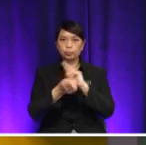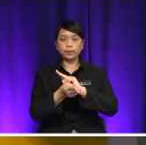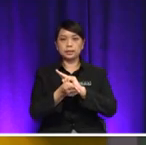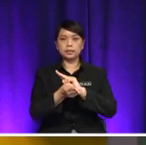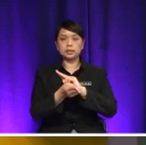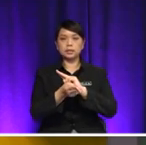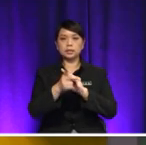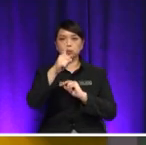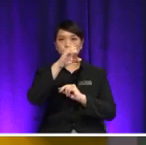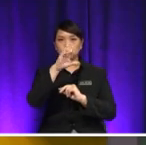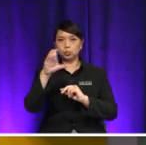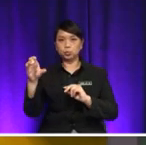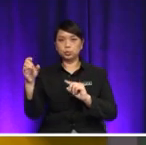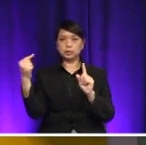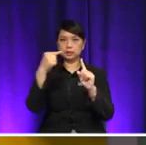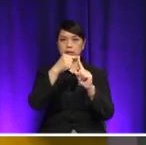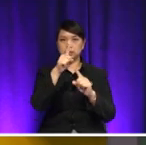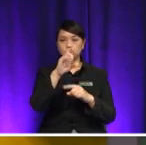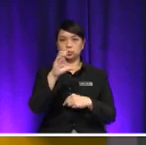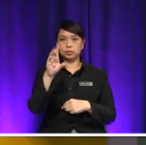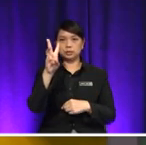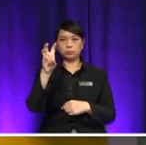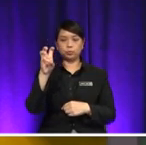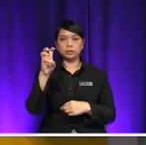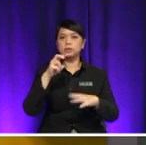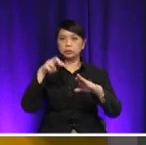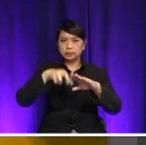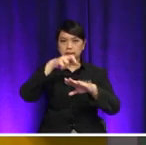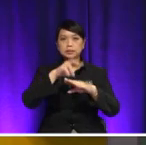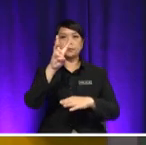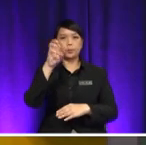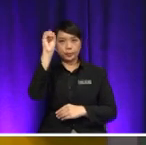ke-160 dia meningkat sebanyak 60/100 Oke